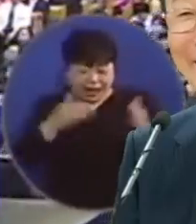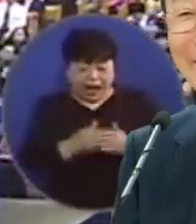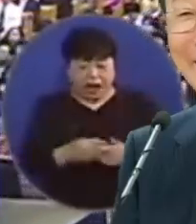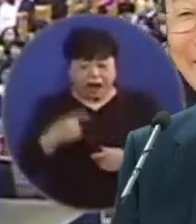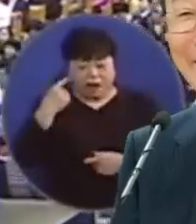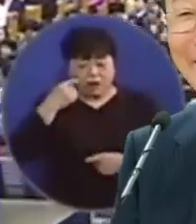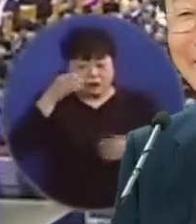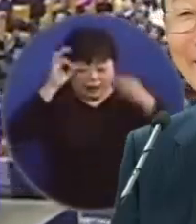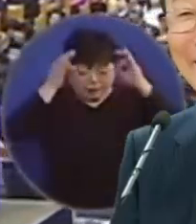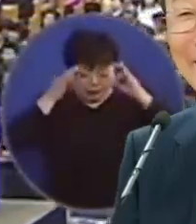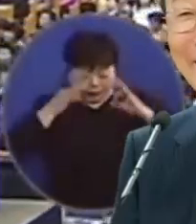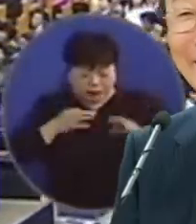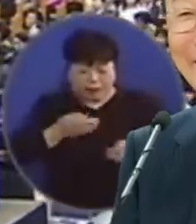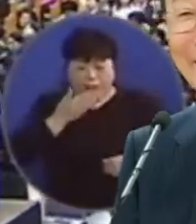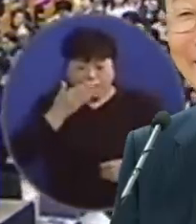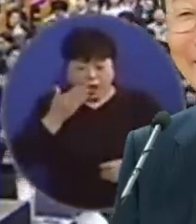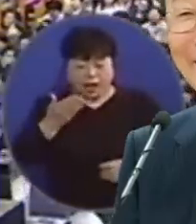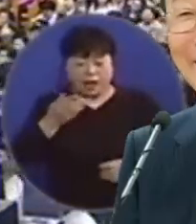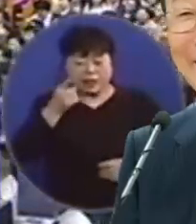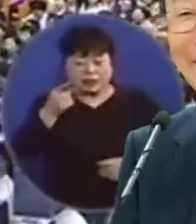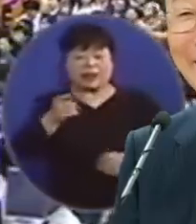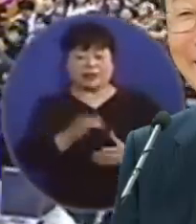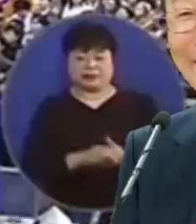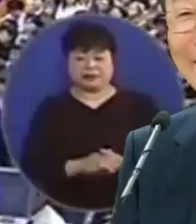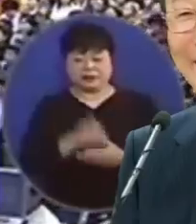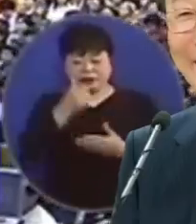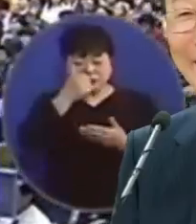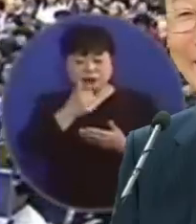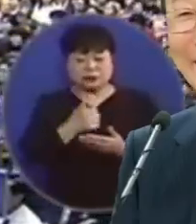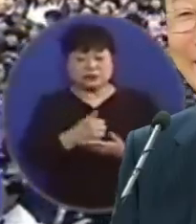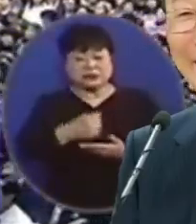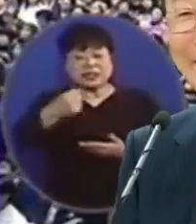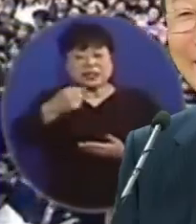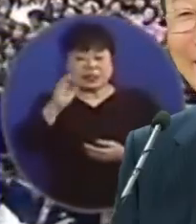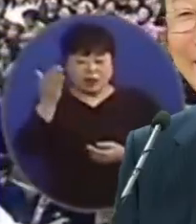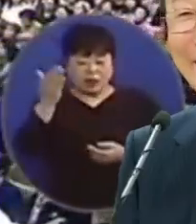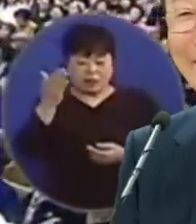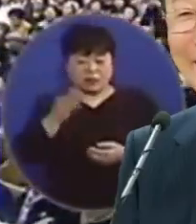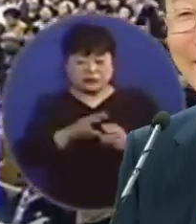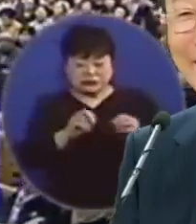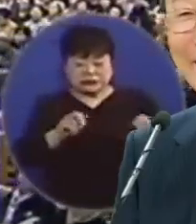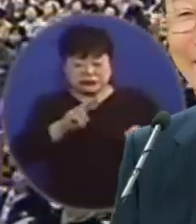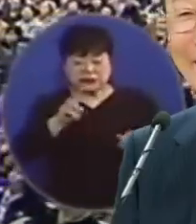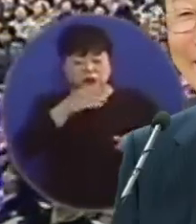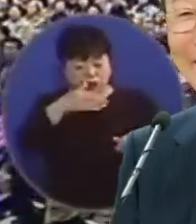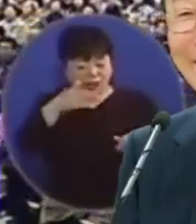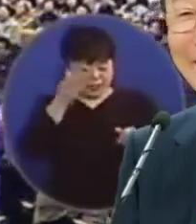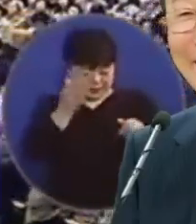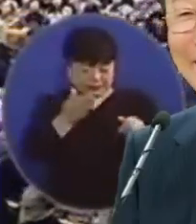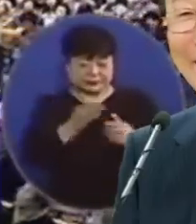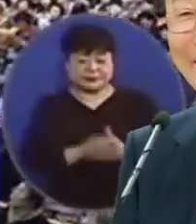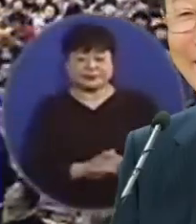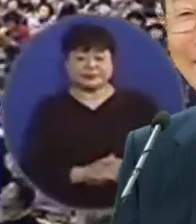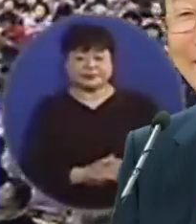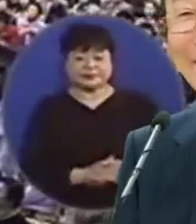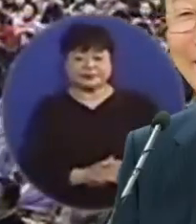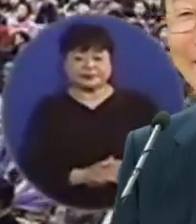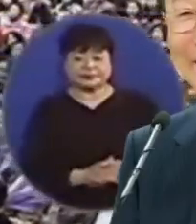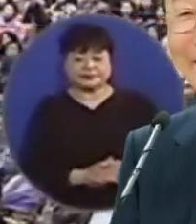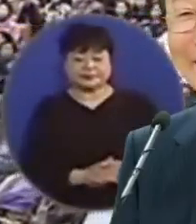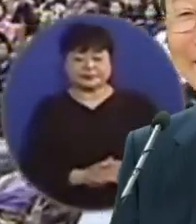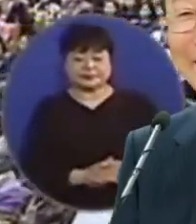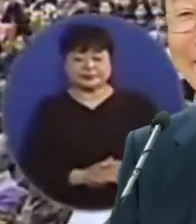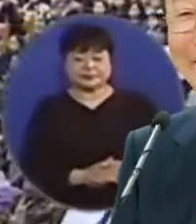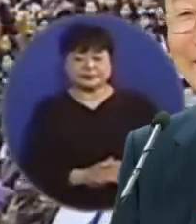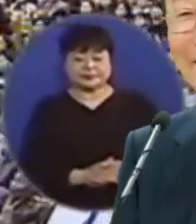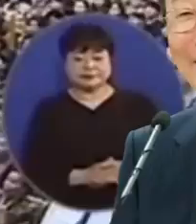땀이 흘려야 먹을 것을 먹으리니 내가 그것에서 취함을 입었음이라. 너는 흙이니 흙으로 돌아갈 것이니라.